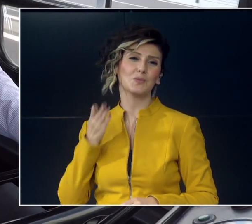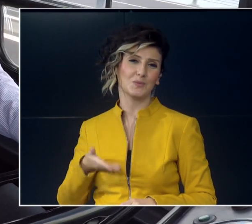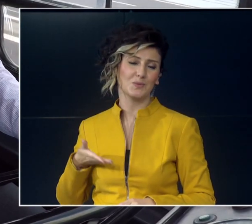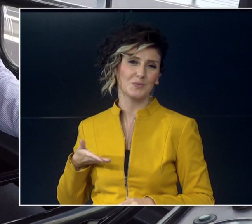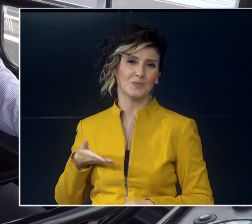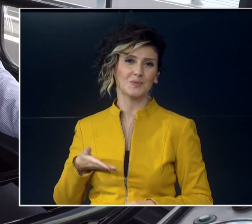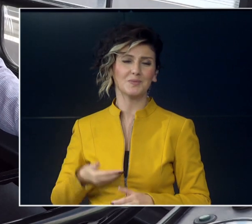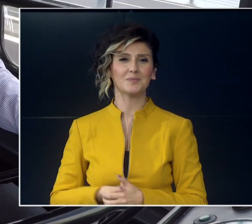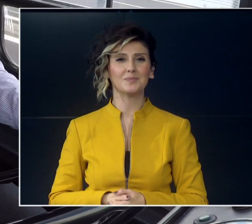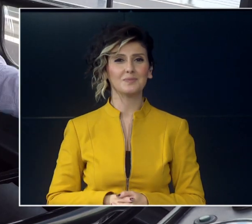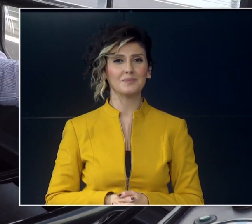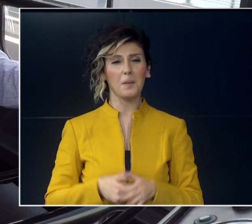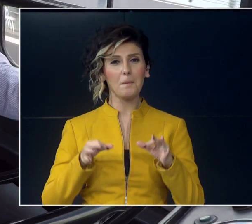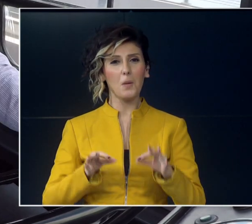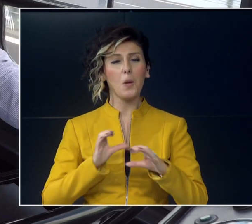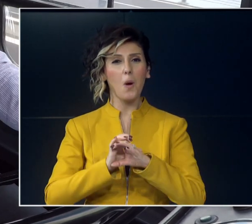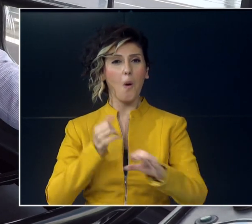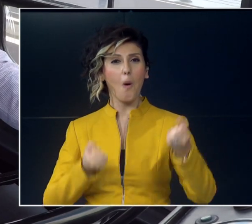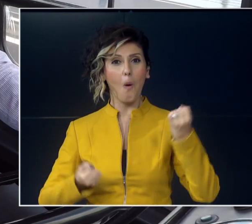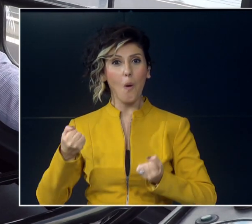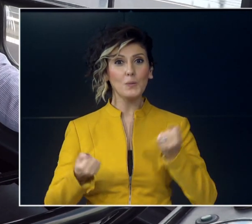Evet. Böyle otobüsü olan